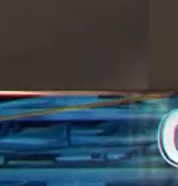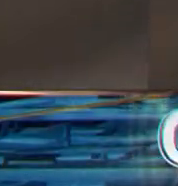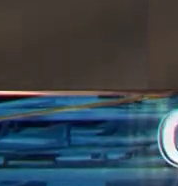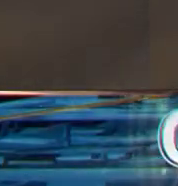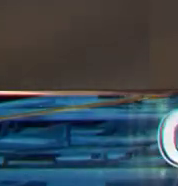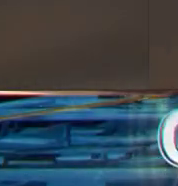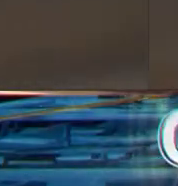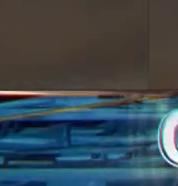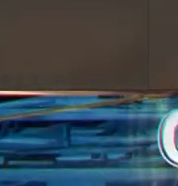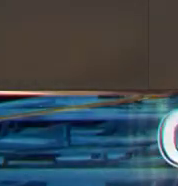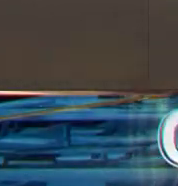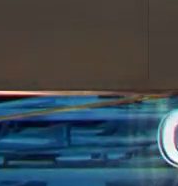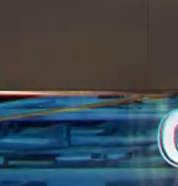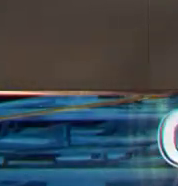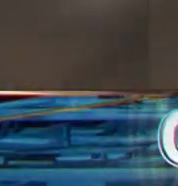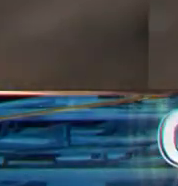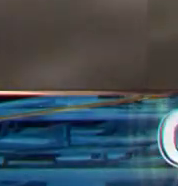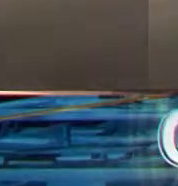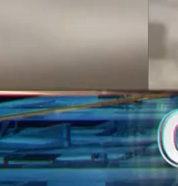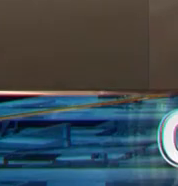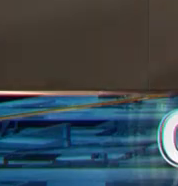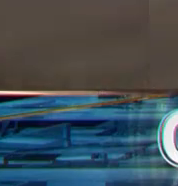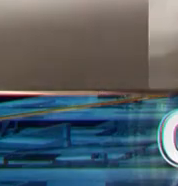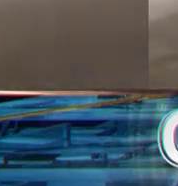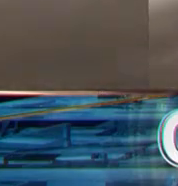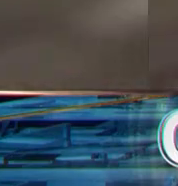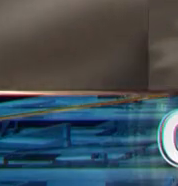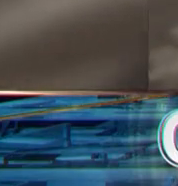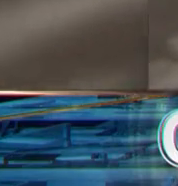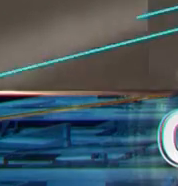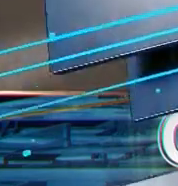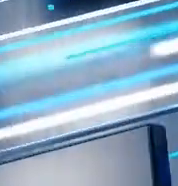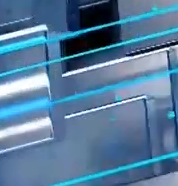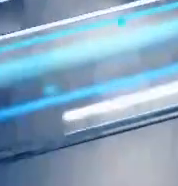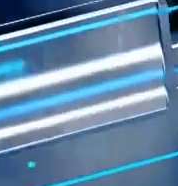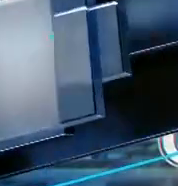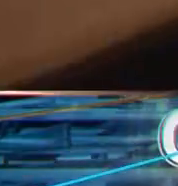Герои дня. Стражи порядка оказали помощь замерзающему водителю.